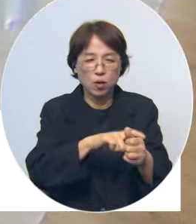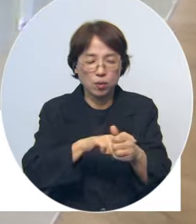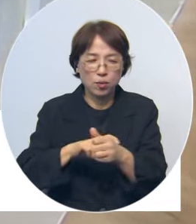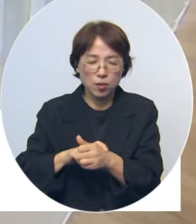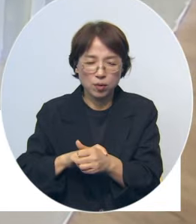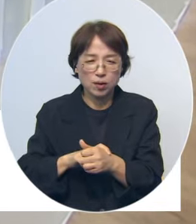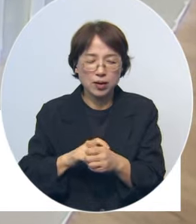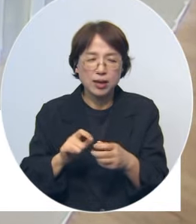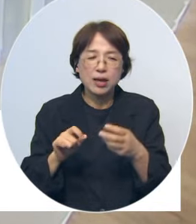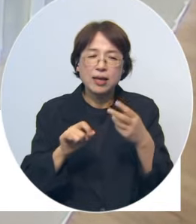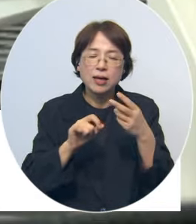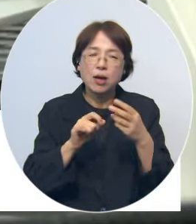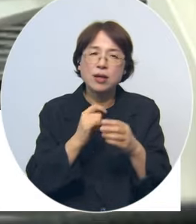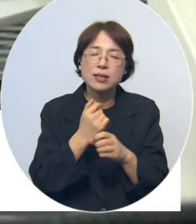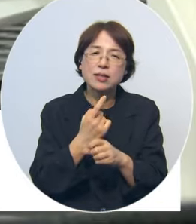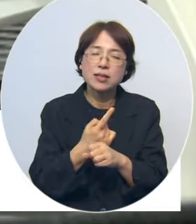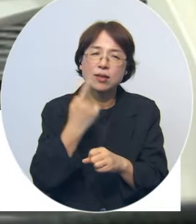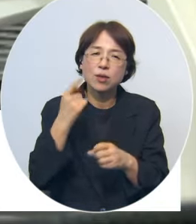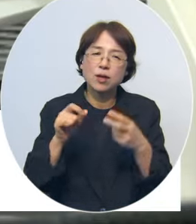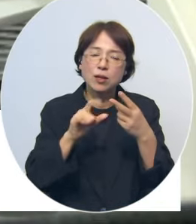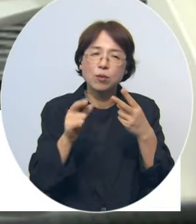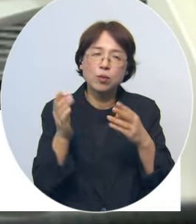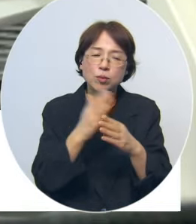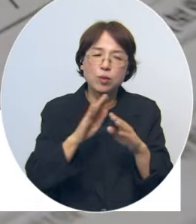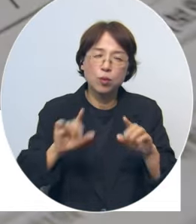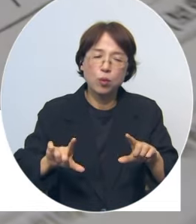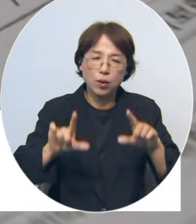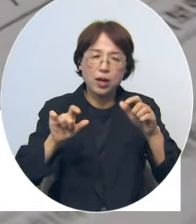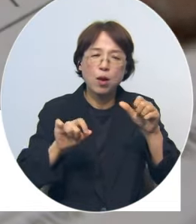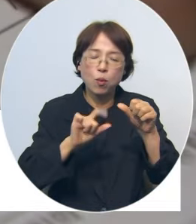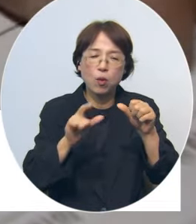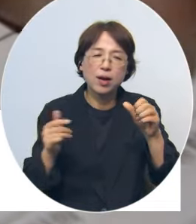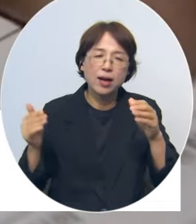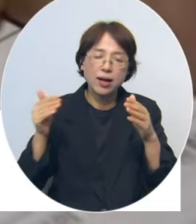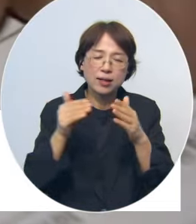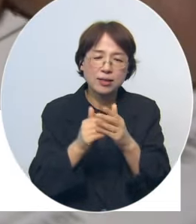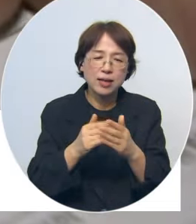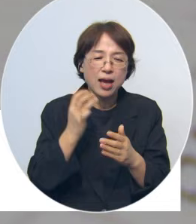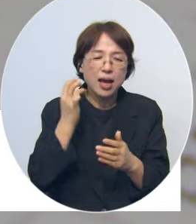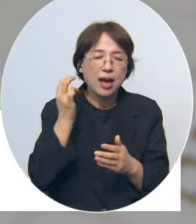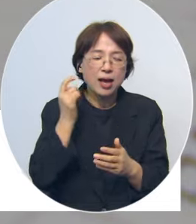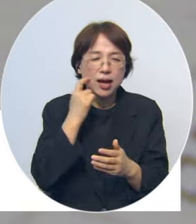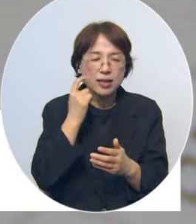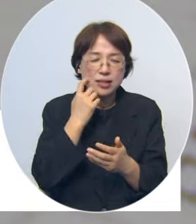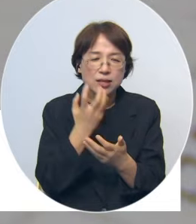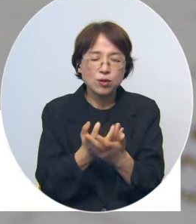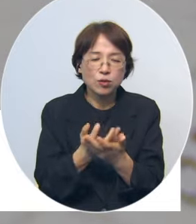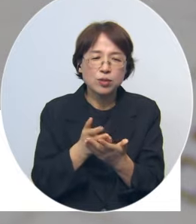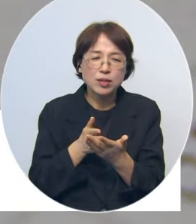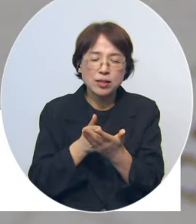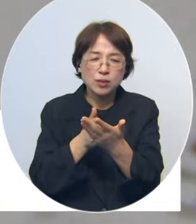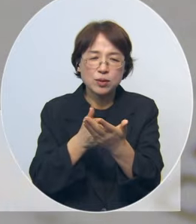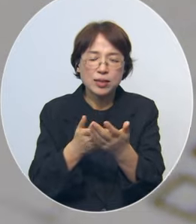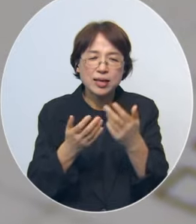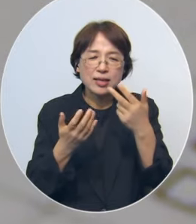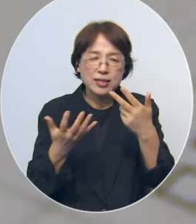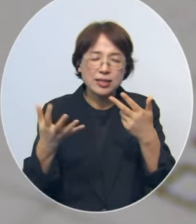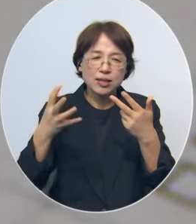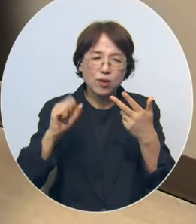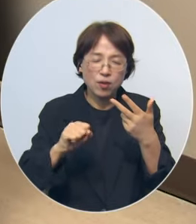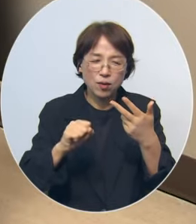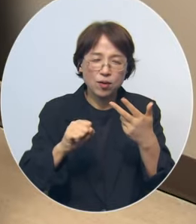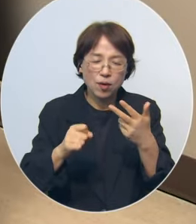2월부터 올해 6월 사이 국내보험사 21곳에 허위 서류를 제출해 약 7억 원의 실손 보험금을 챙긴 혐의를 받고